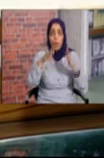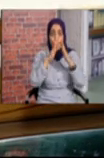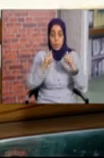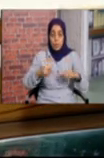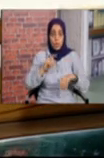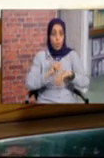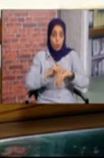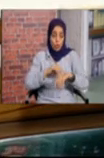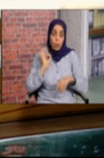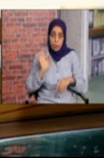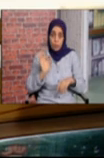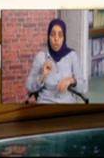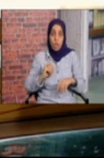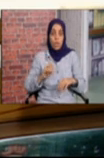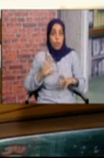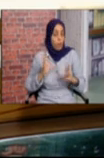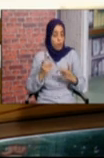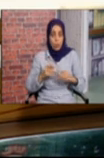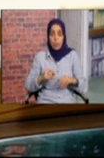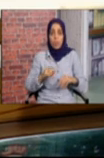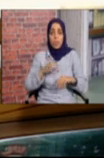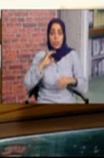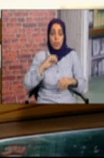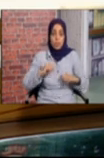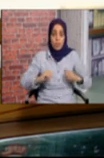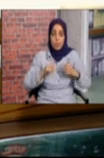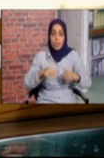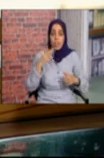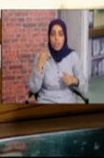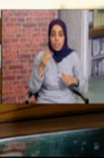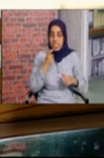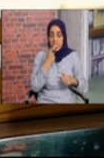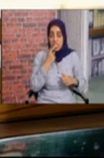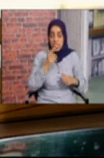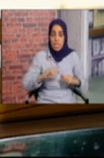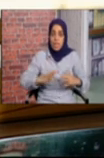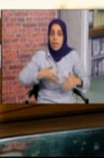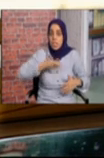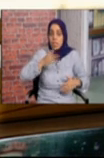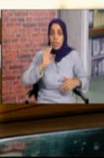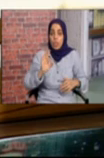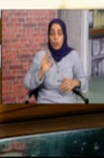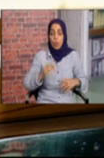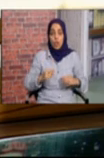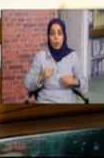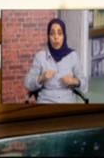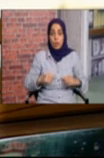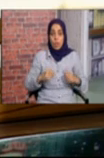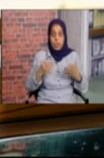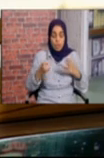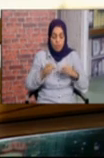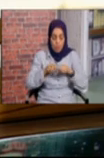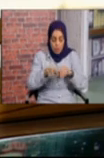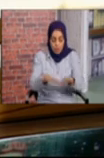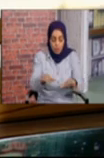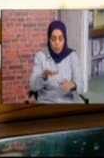مدة زمنية معينة؟ طبعا، هو تنفيذ المبادرة 3 سنين، بس طبعا عايزين ناخد في الاعتبار أن تفشي كورونا